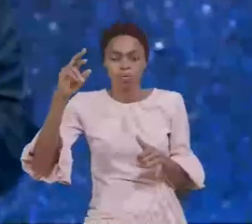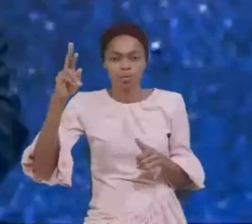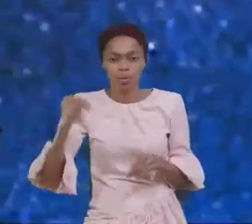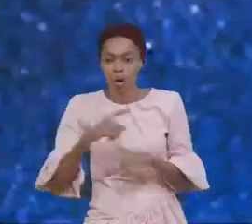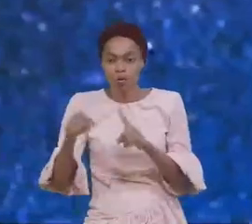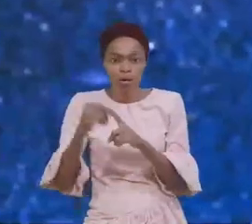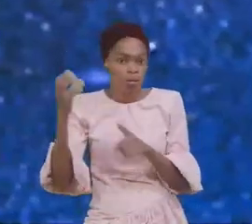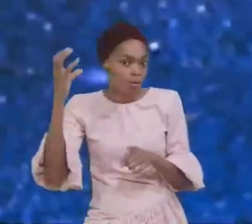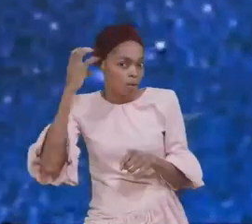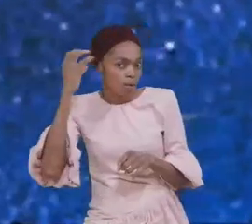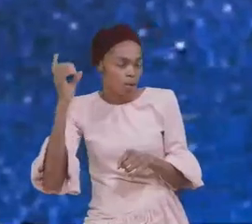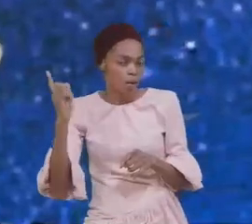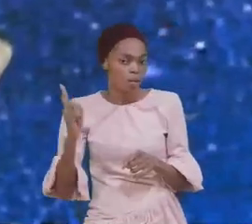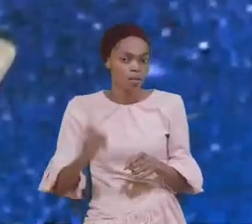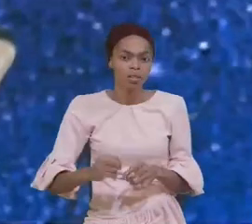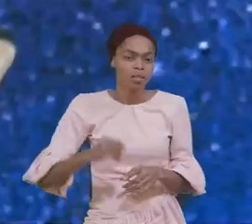cris.